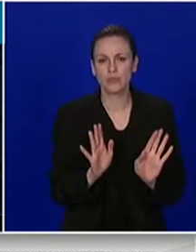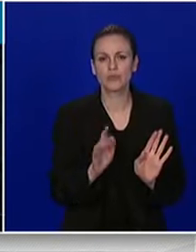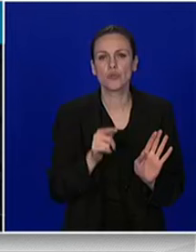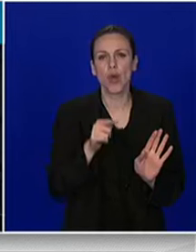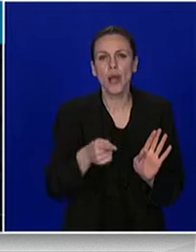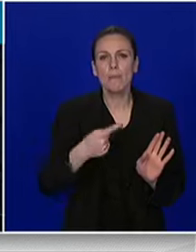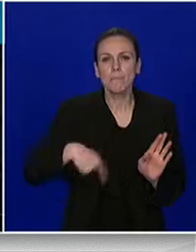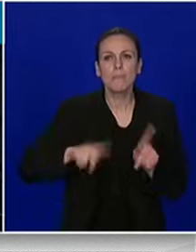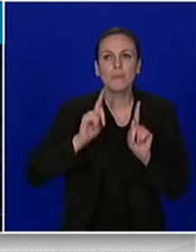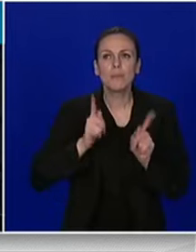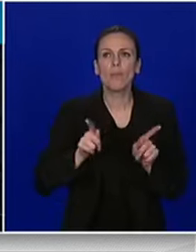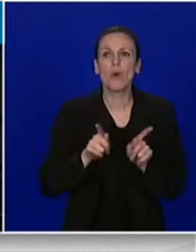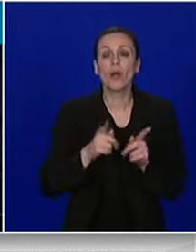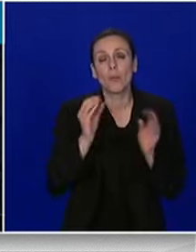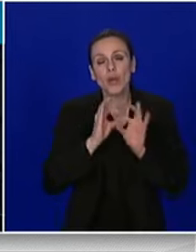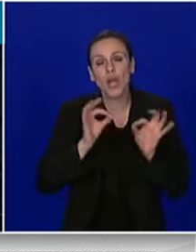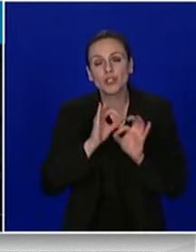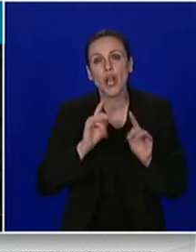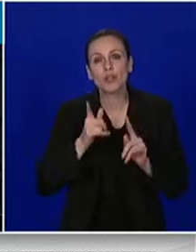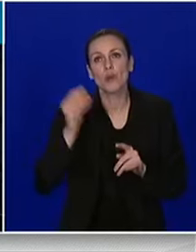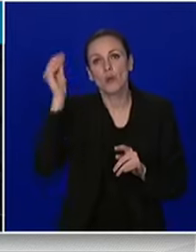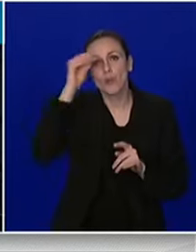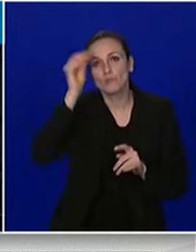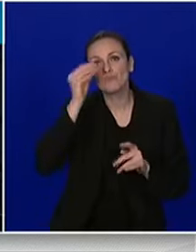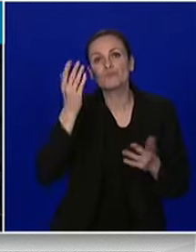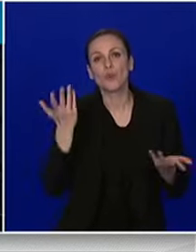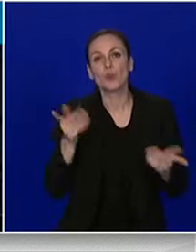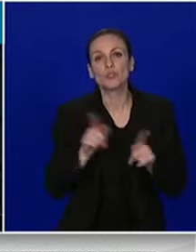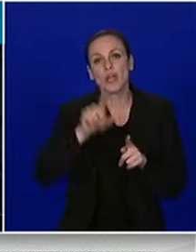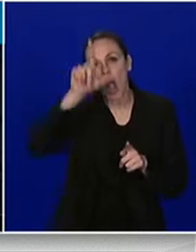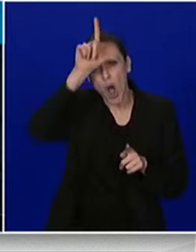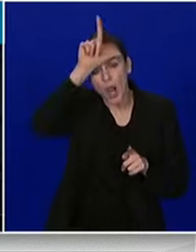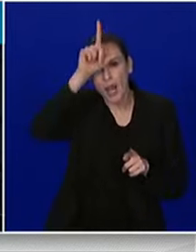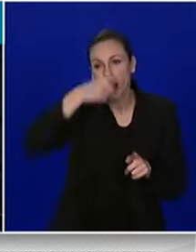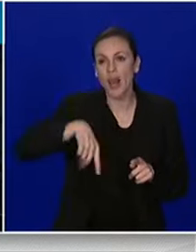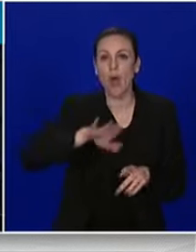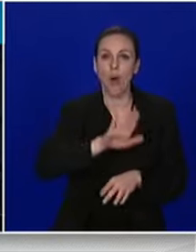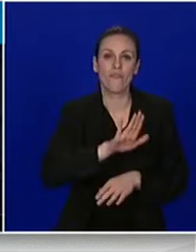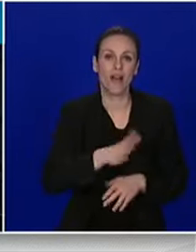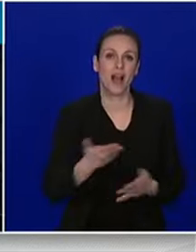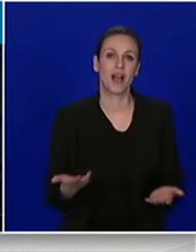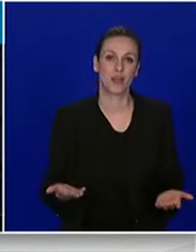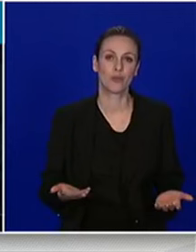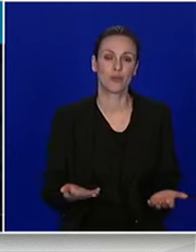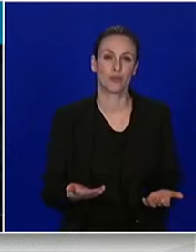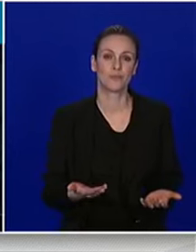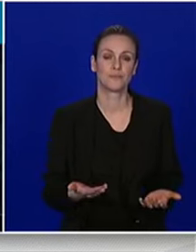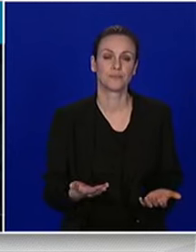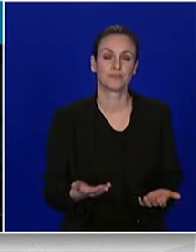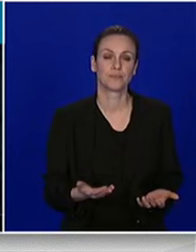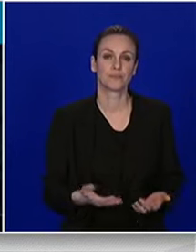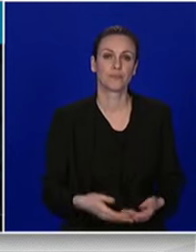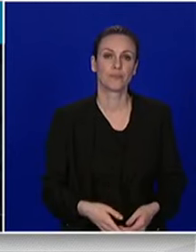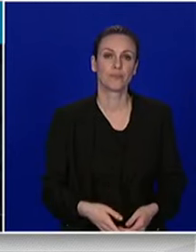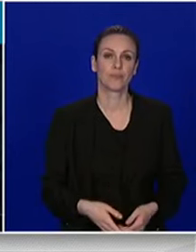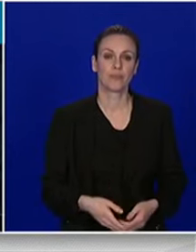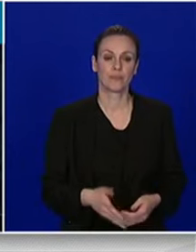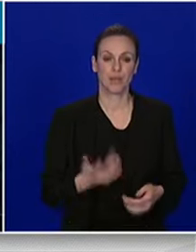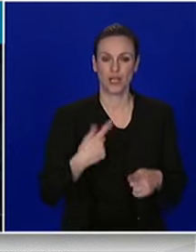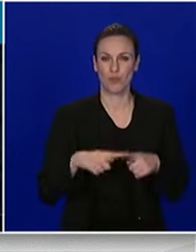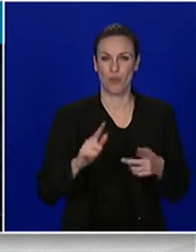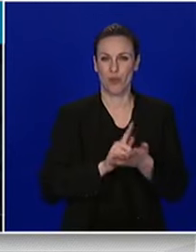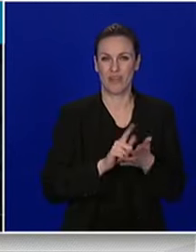smo, nažalost, na ovaj način naučili tijekom